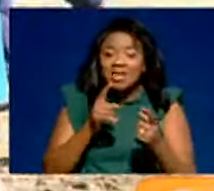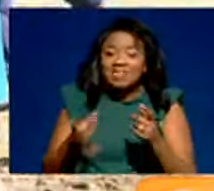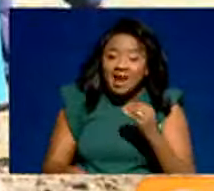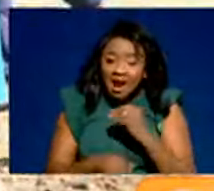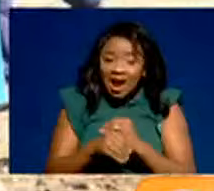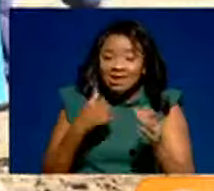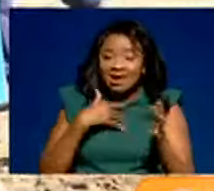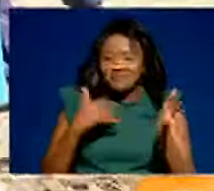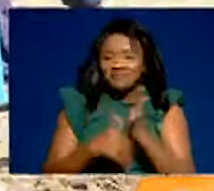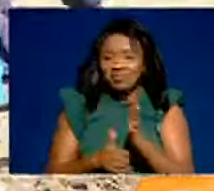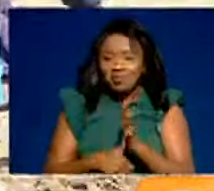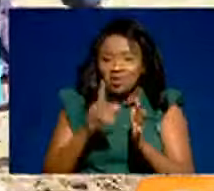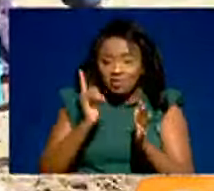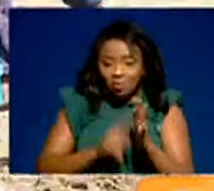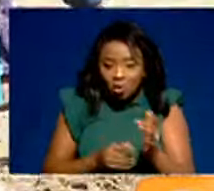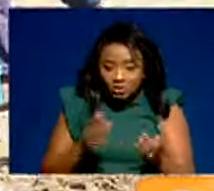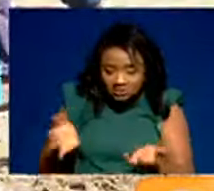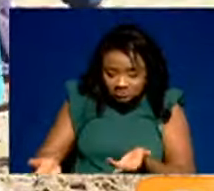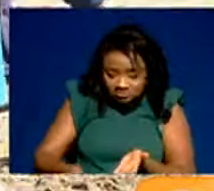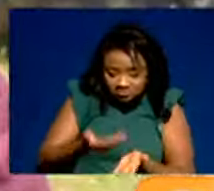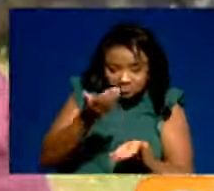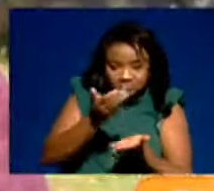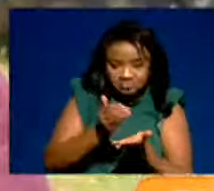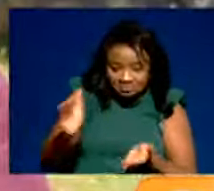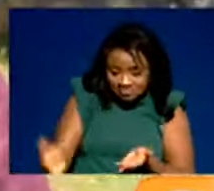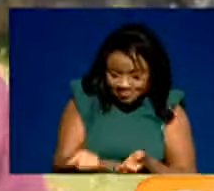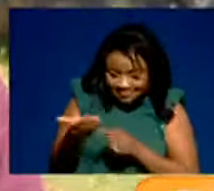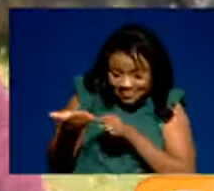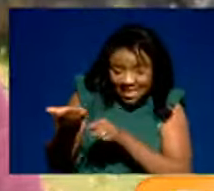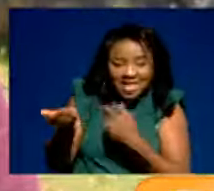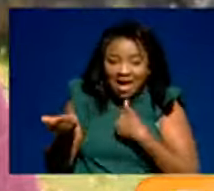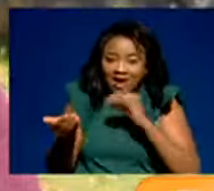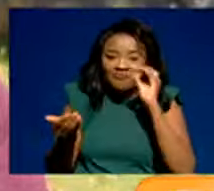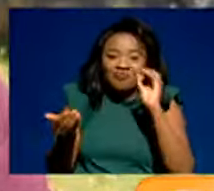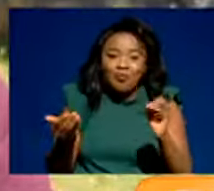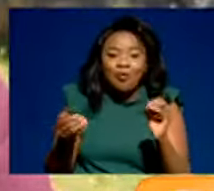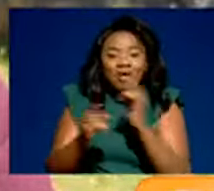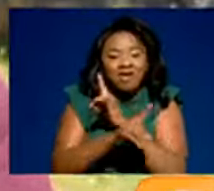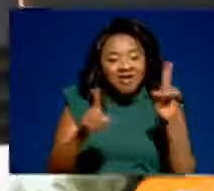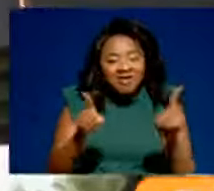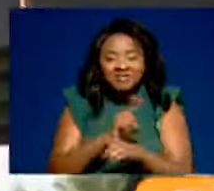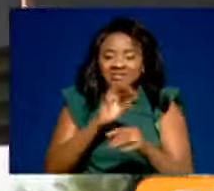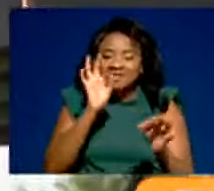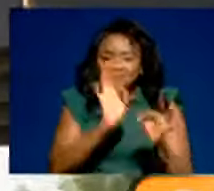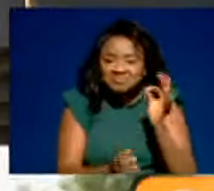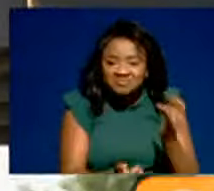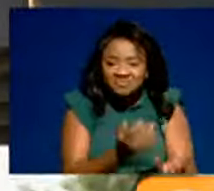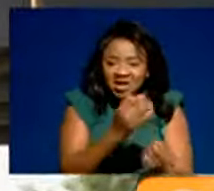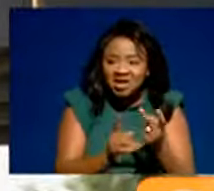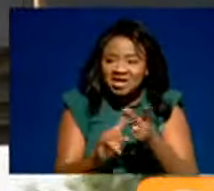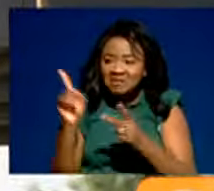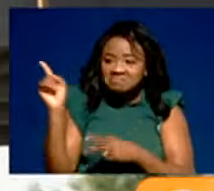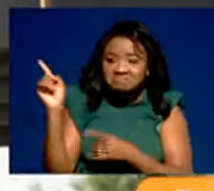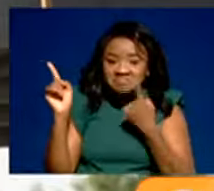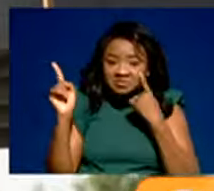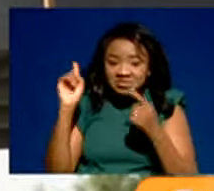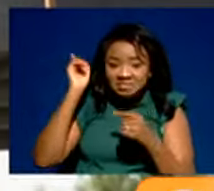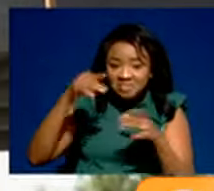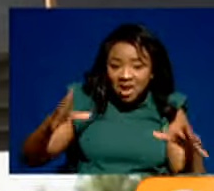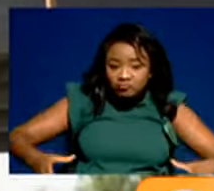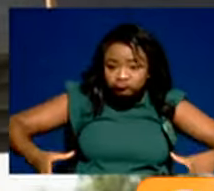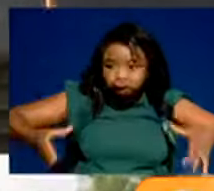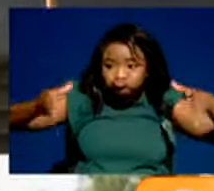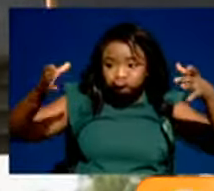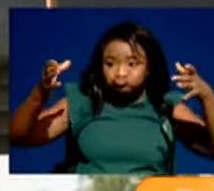Kwanza tunaomba wazazi ile wachaje nyama baka sababu shule ilichomwa na kila kitu. Fiomba majerikeni ya shule ilichomwa matangi zote. Ukiona kama zile zenye suku